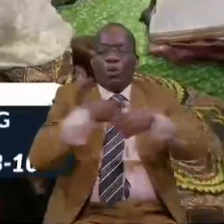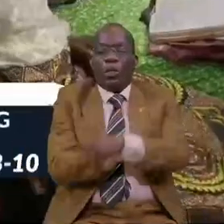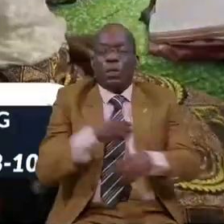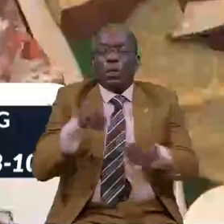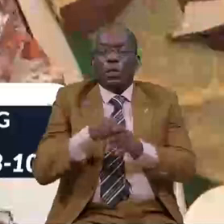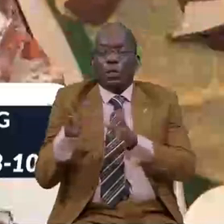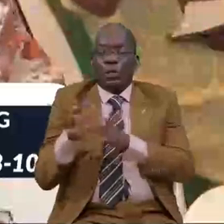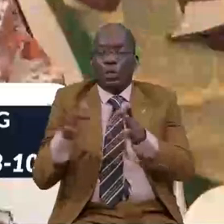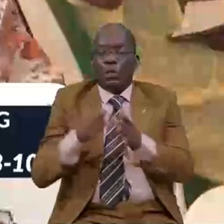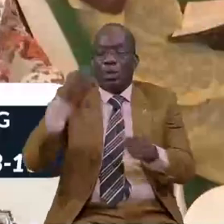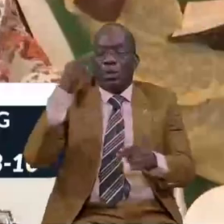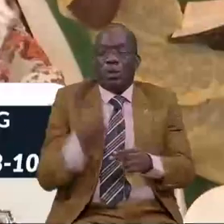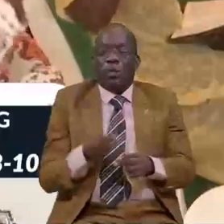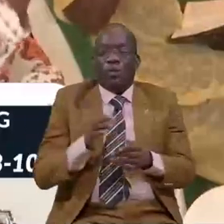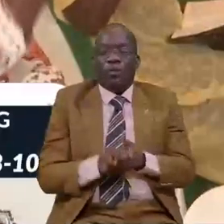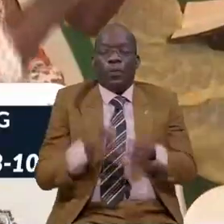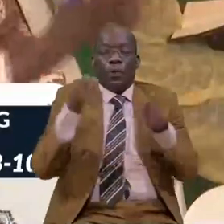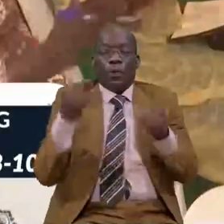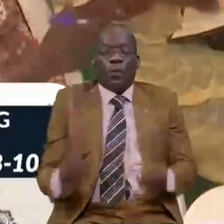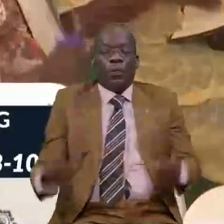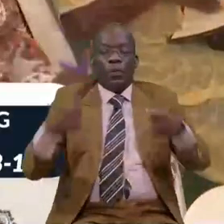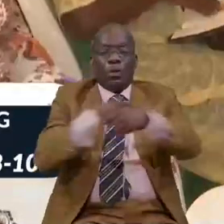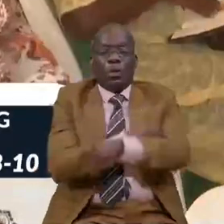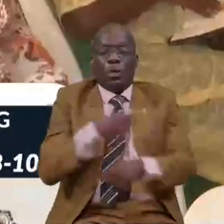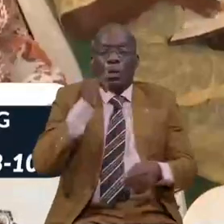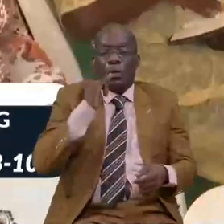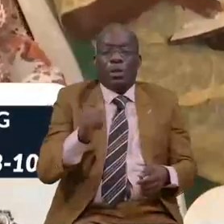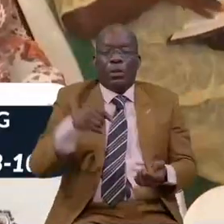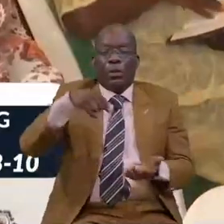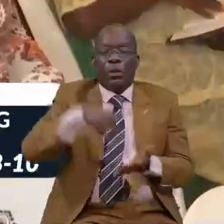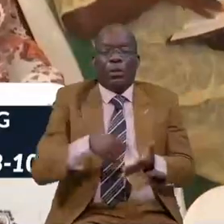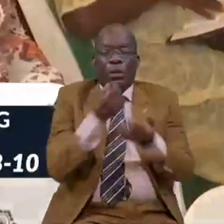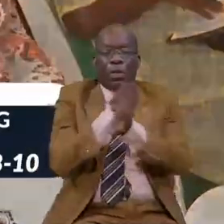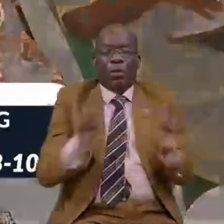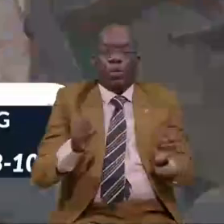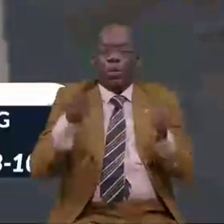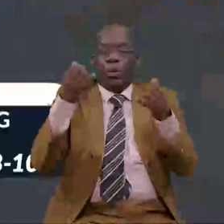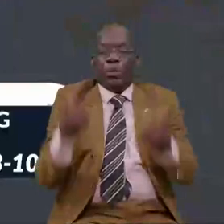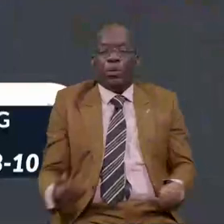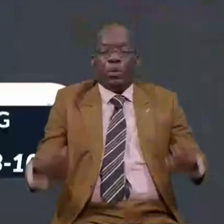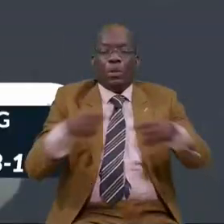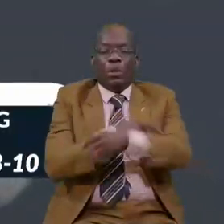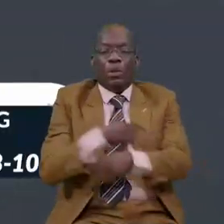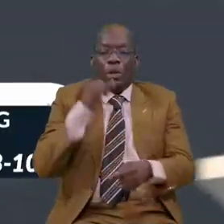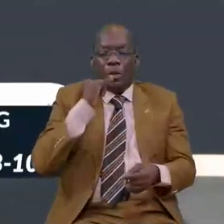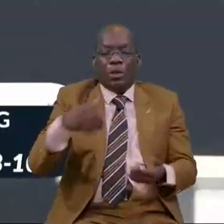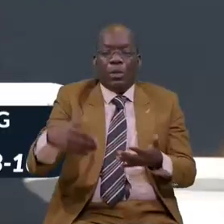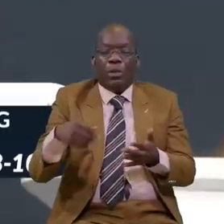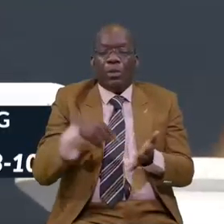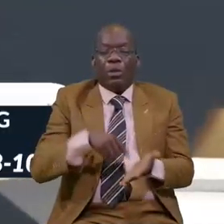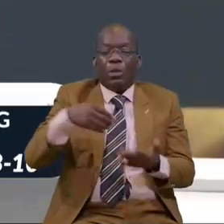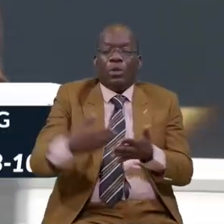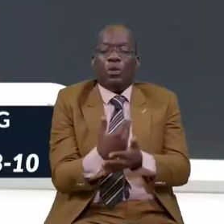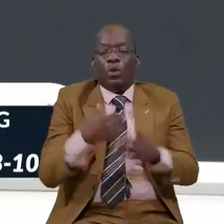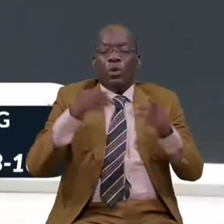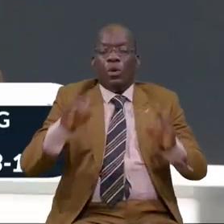Ce salut vient à toi aujourd'hui, au nom de Jésus. Aujourd'hui, le salut